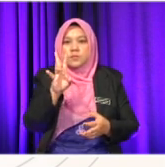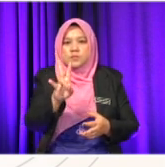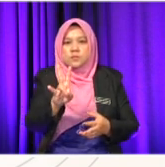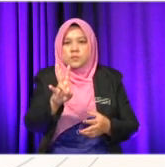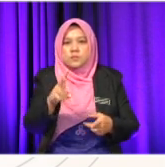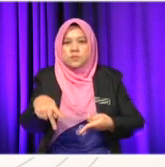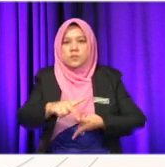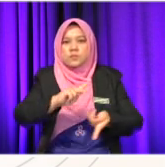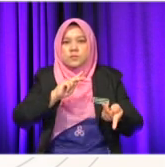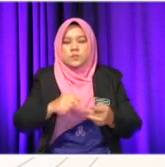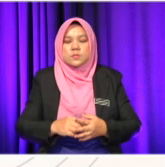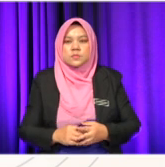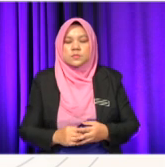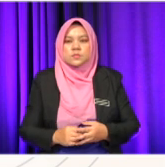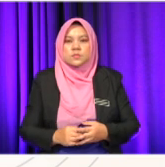Oke